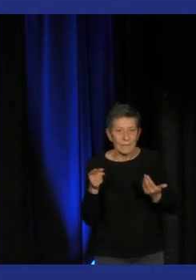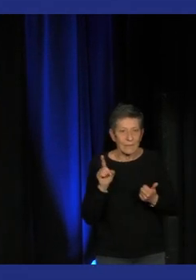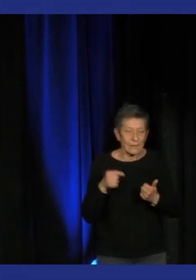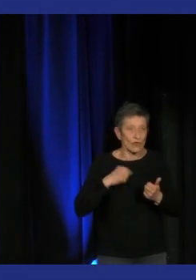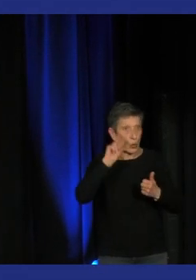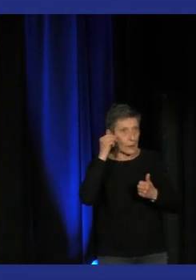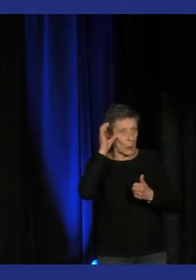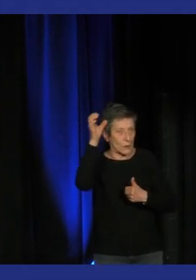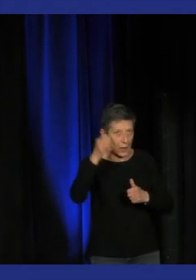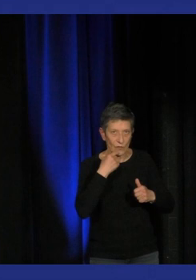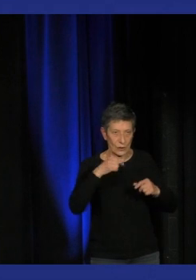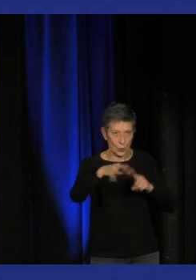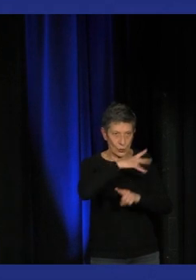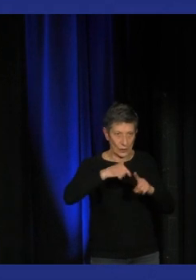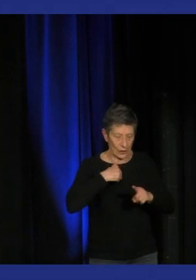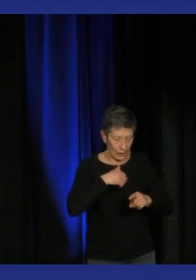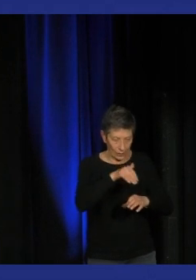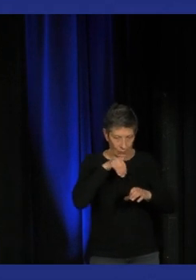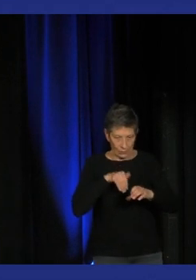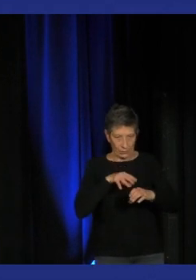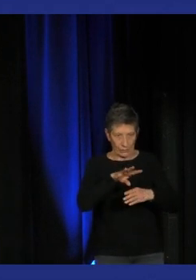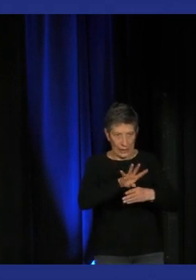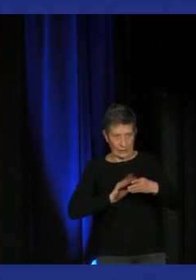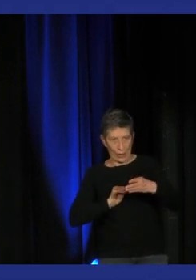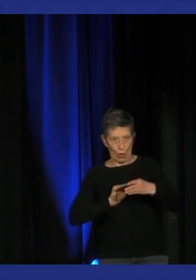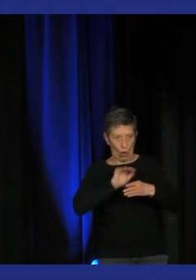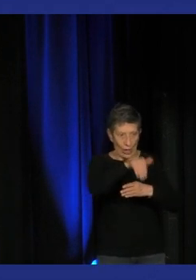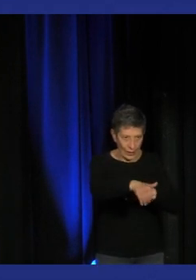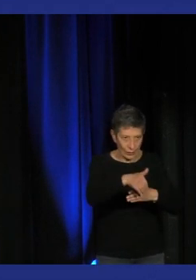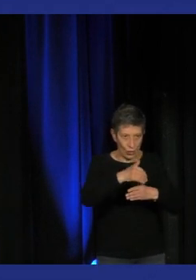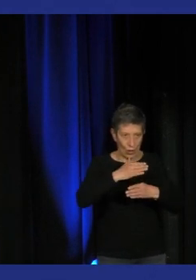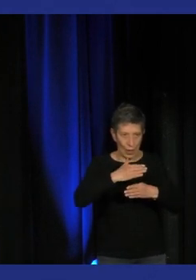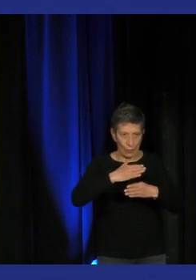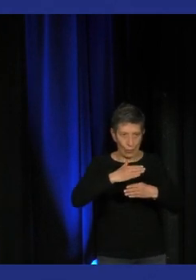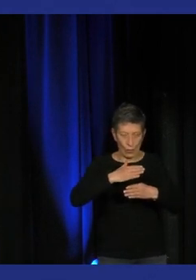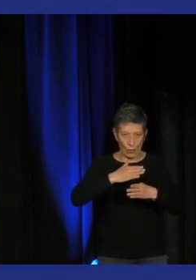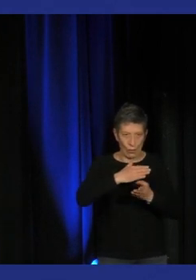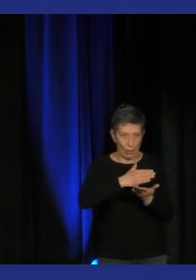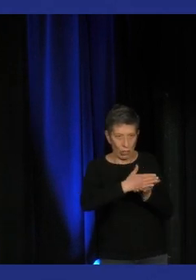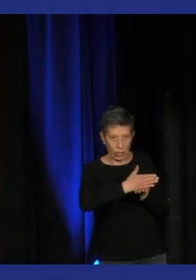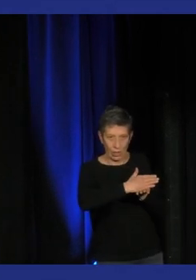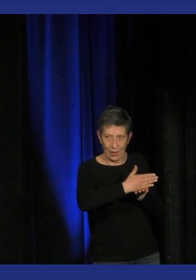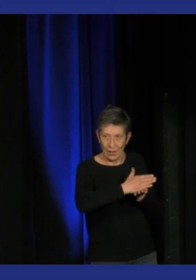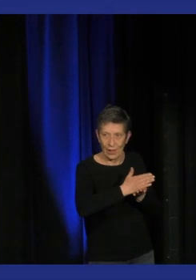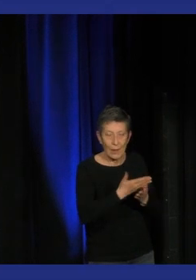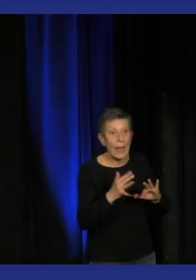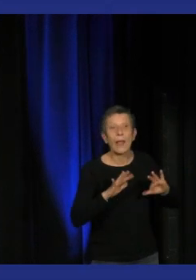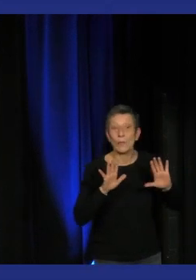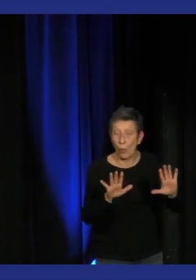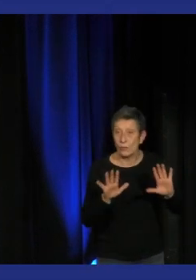l'extérieur de la société, est-ce que ce ne serait pas aussi peut-être pertinent d'envisager, enfin, d'étendre ce